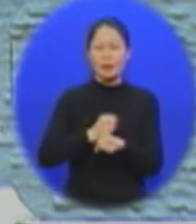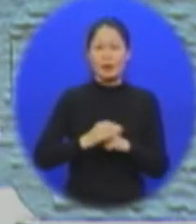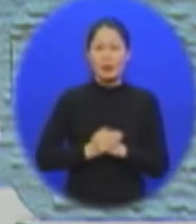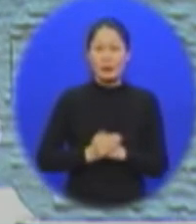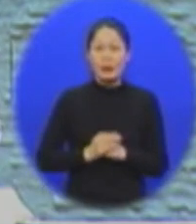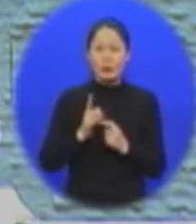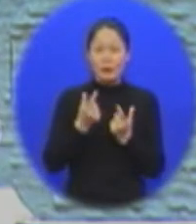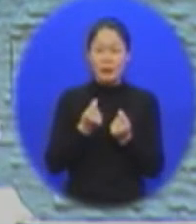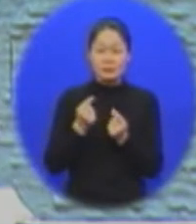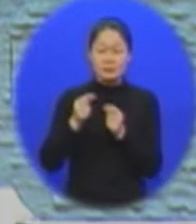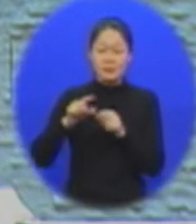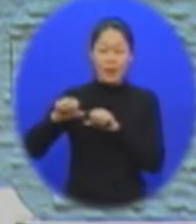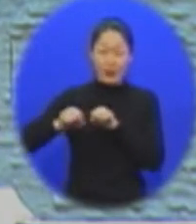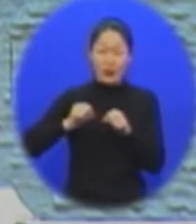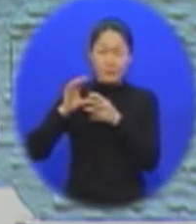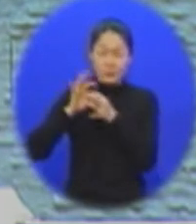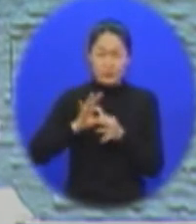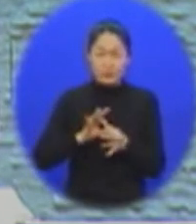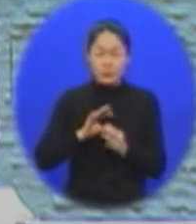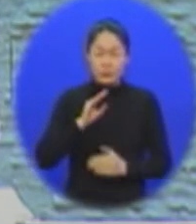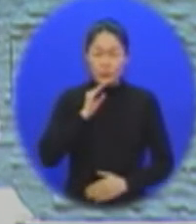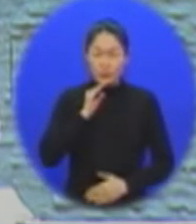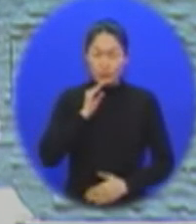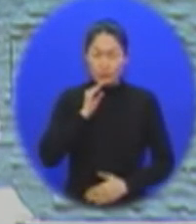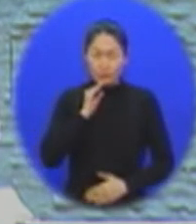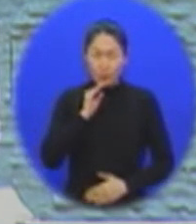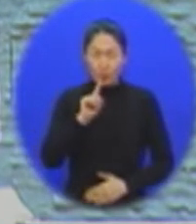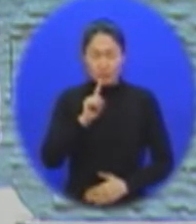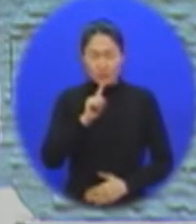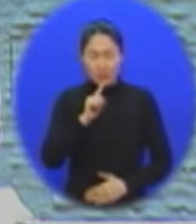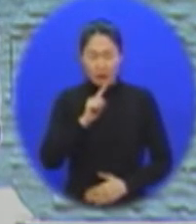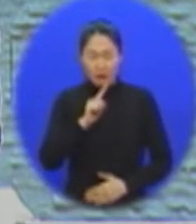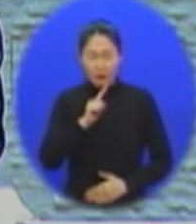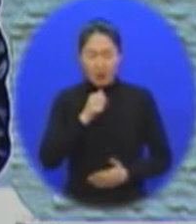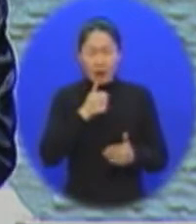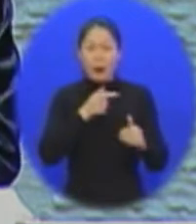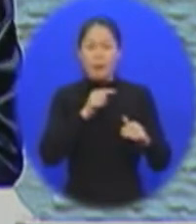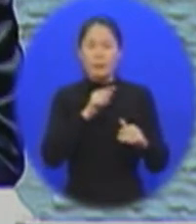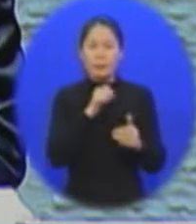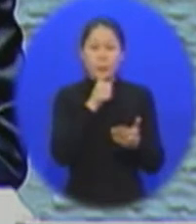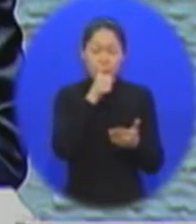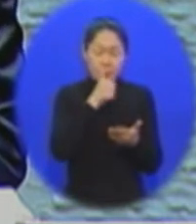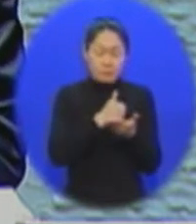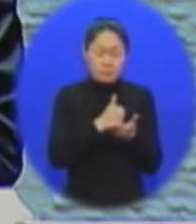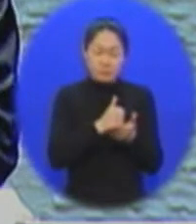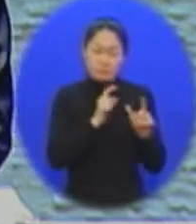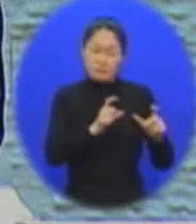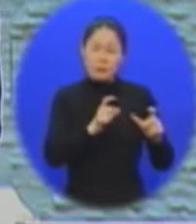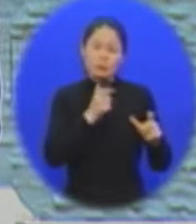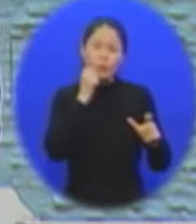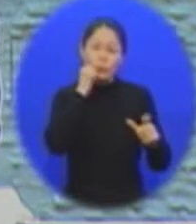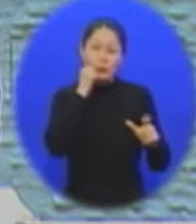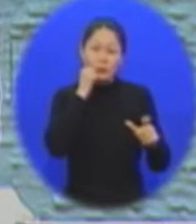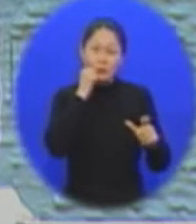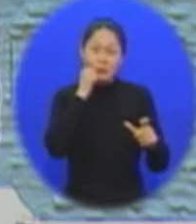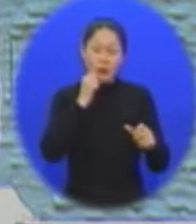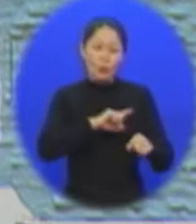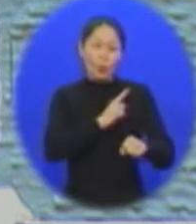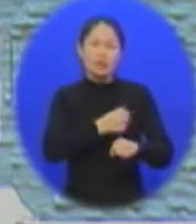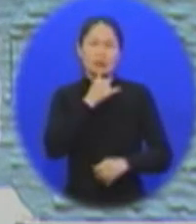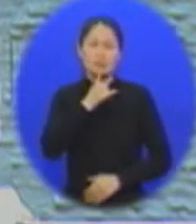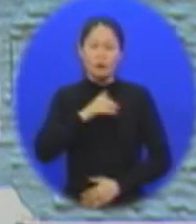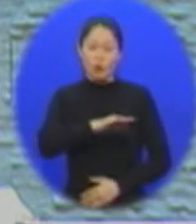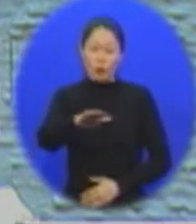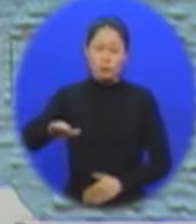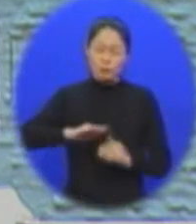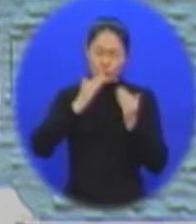그러면서도 범접할 수 없는 권위가 있어요 여러분 모두가 다 나와 같이 되기를 원합니다